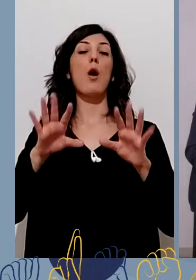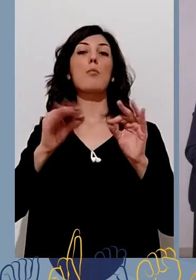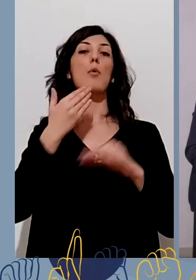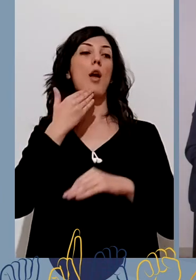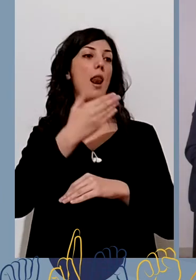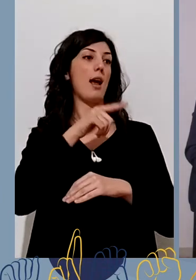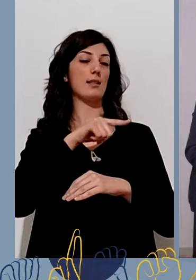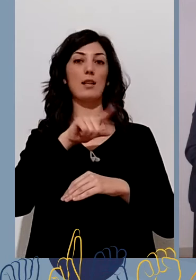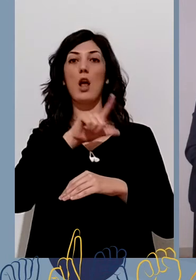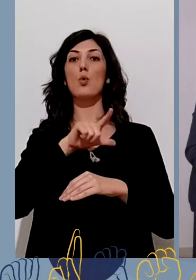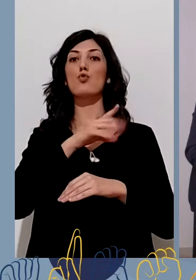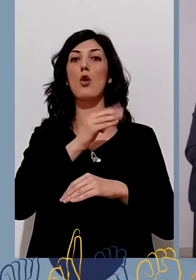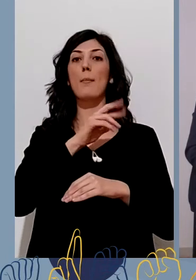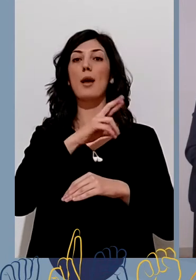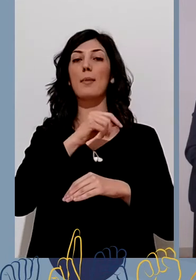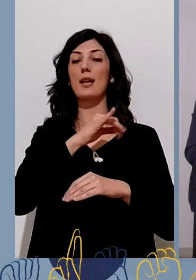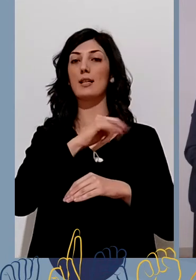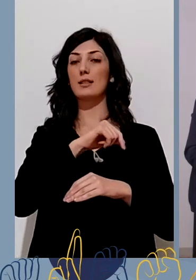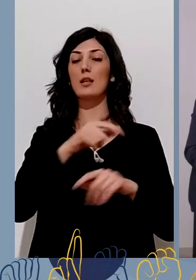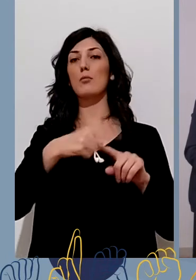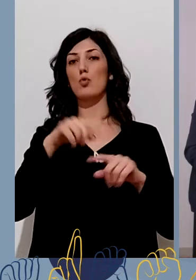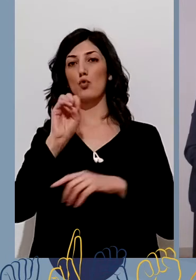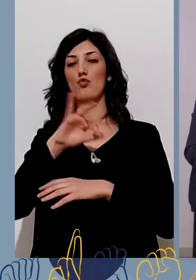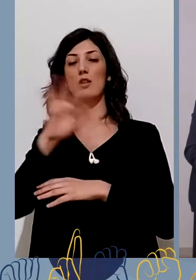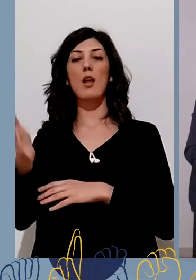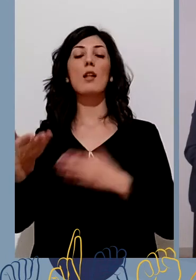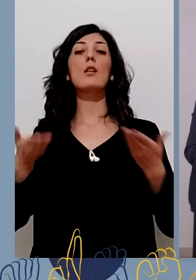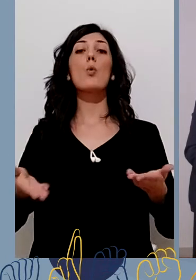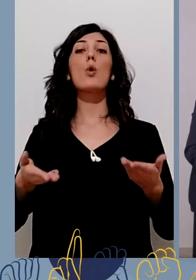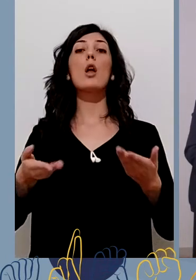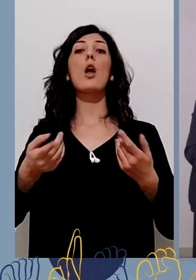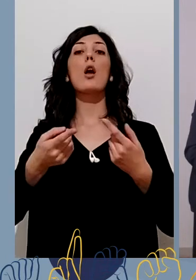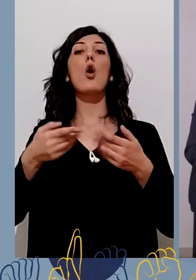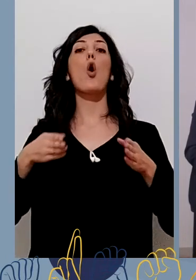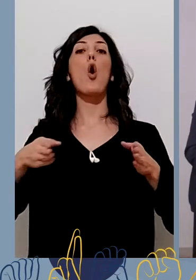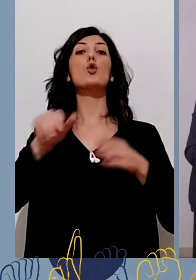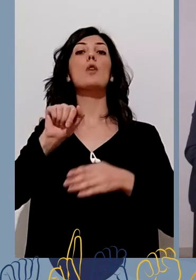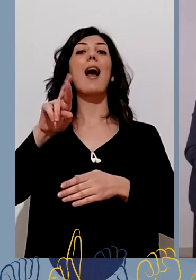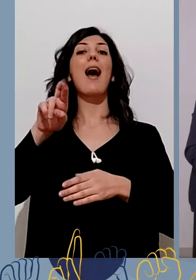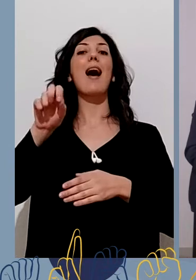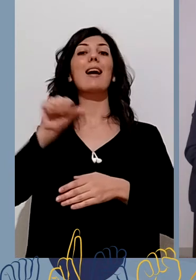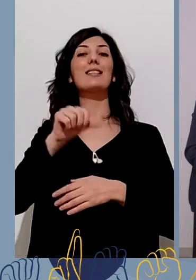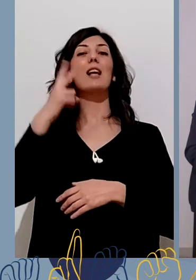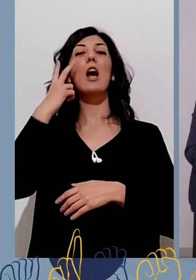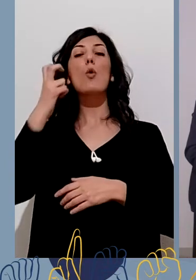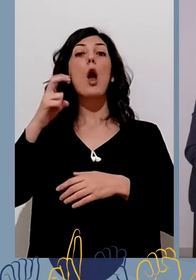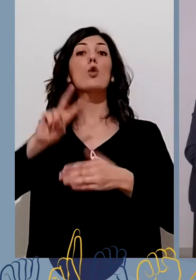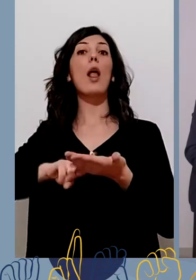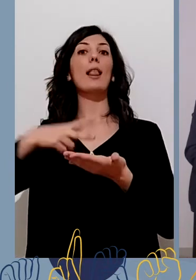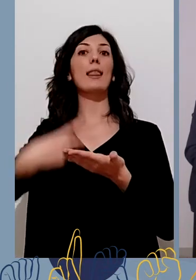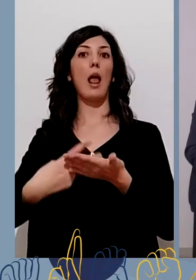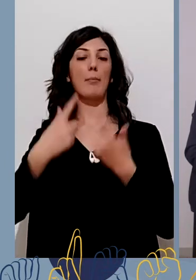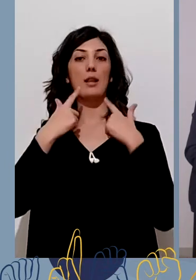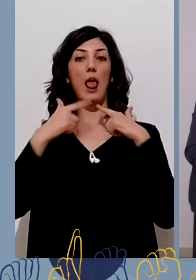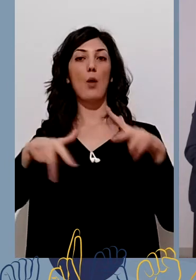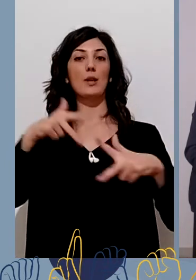cioè il corso organizzato da Ares per quanto riguarda l'interpretariato della lingua dei segni italiana. Un corso